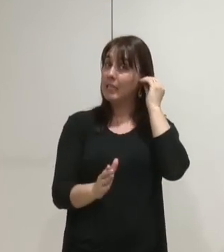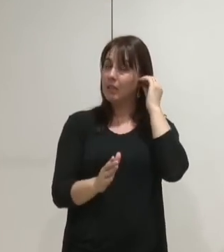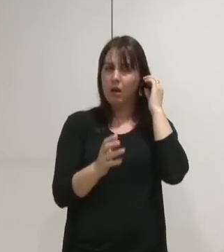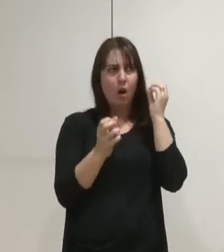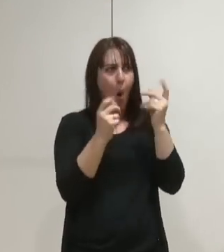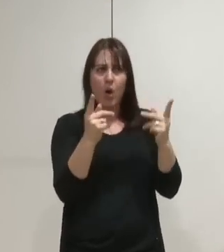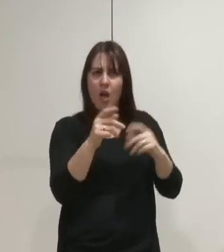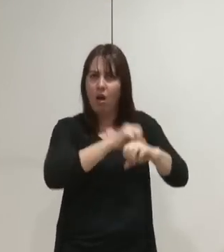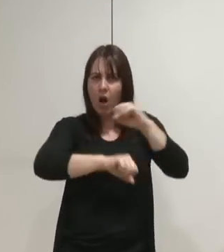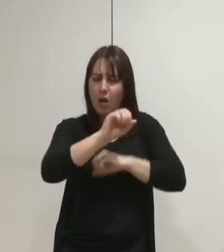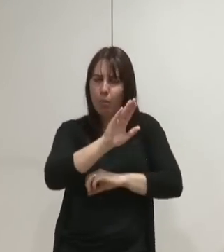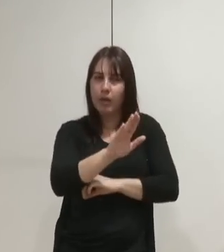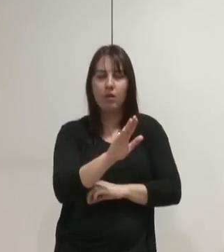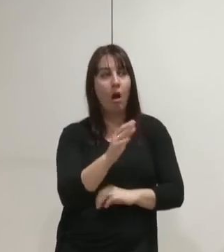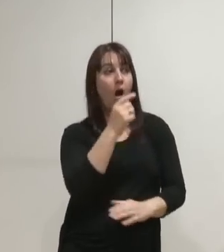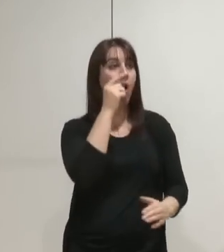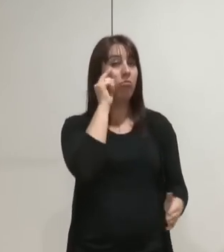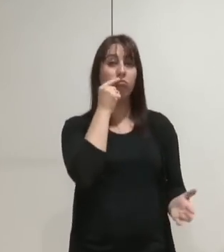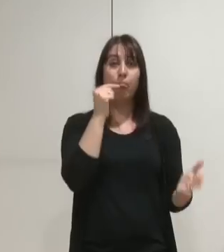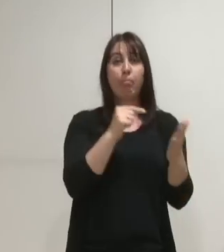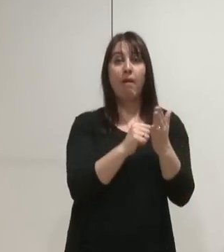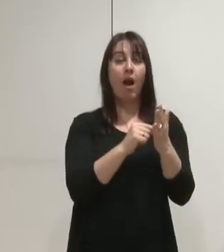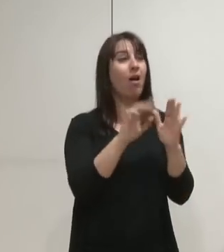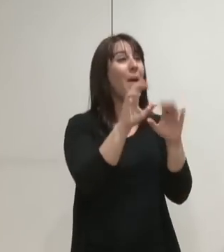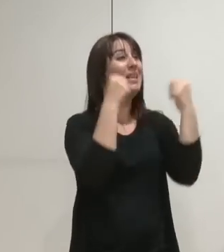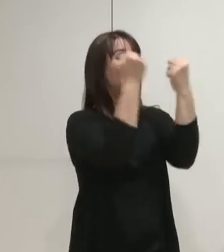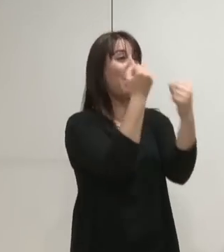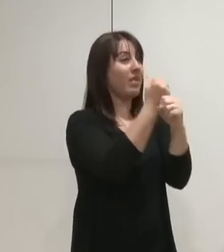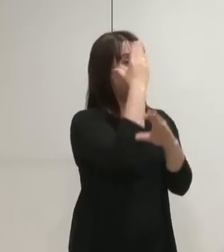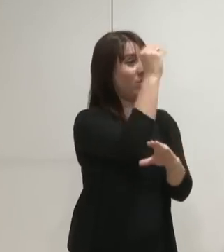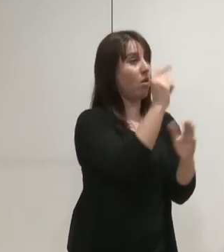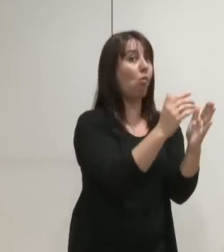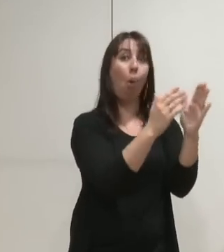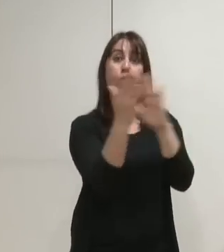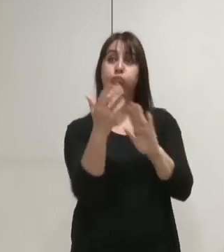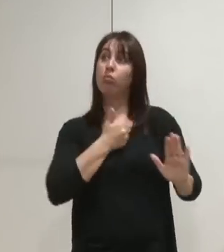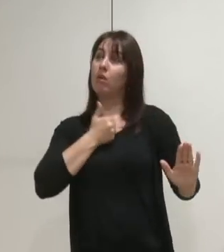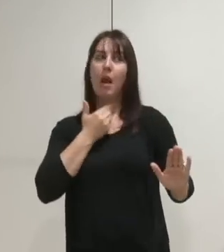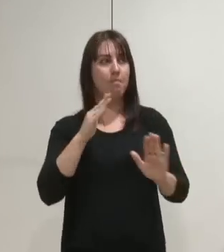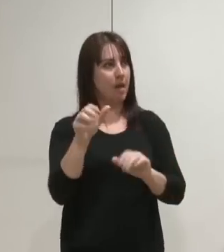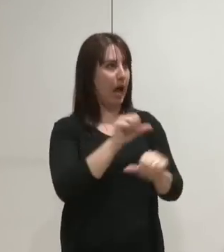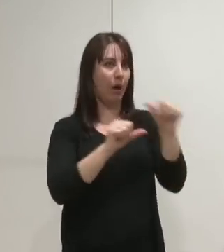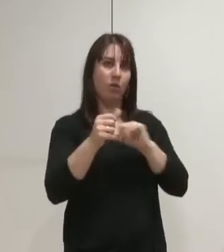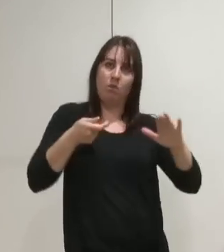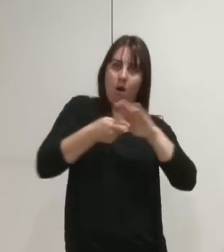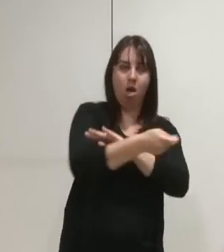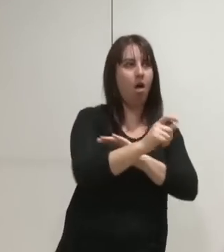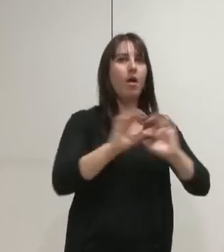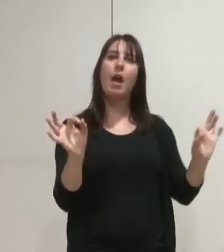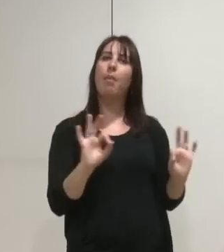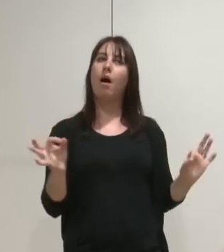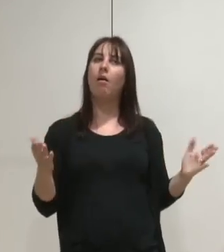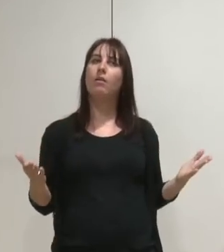pose pas de problème de prolonger à titre personnel si ça n'engendre pas de frais pour la collectivité au-delà